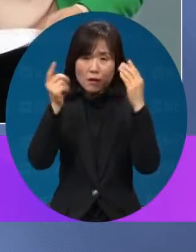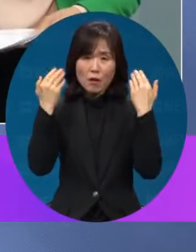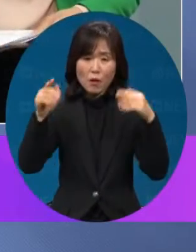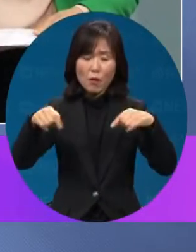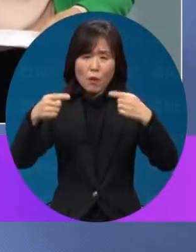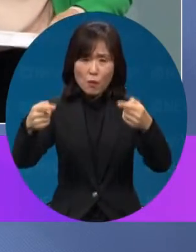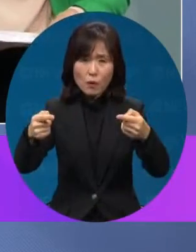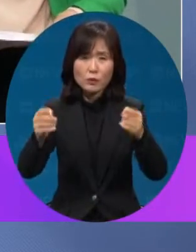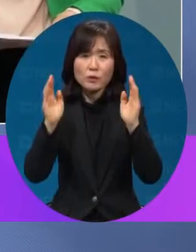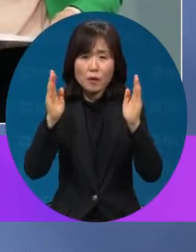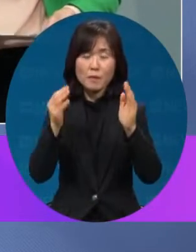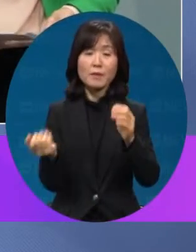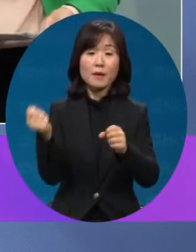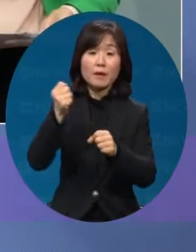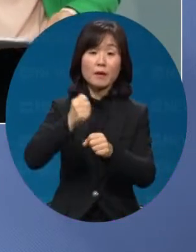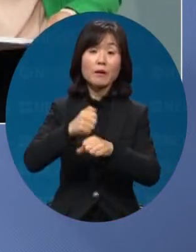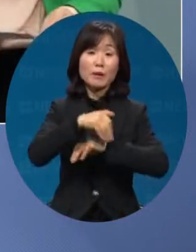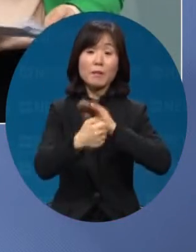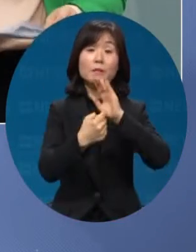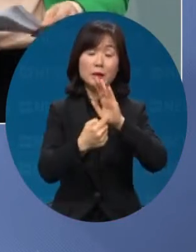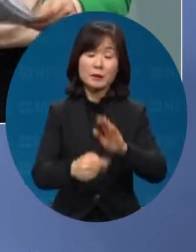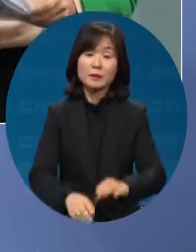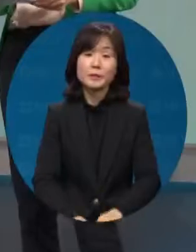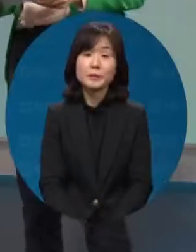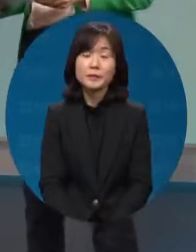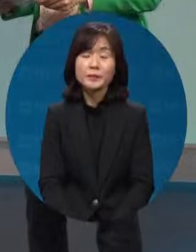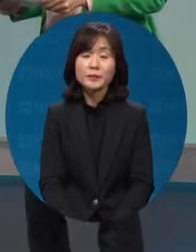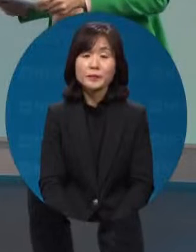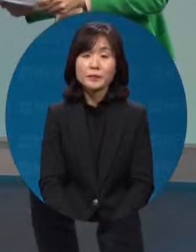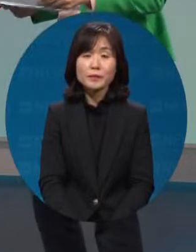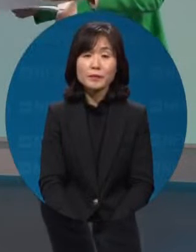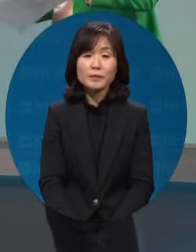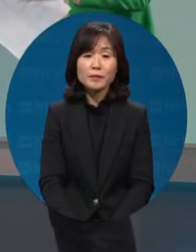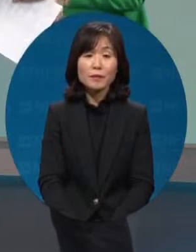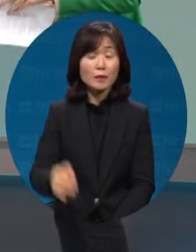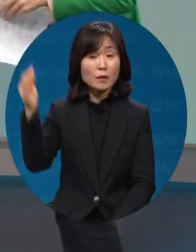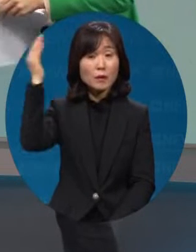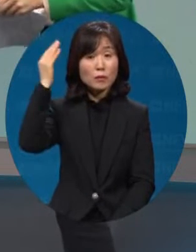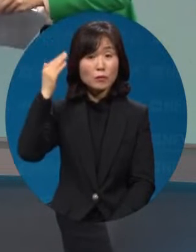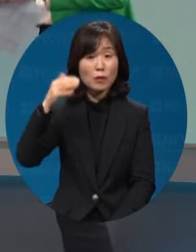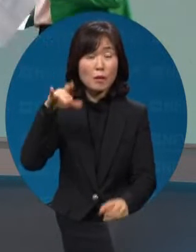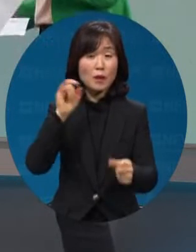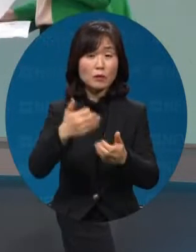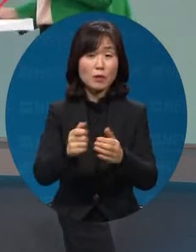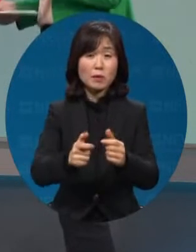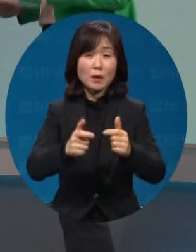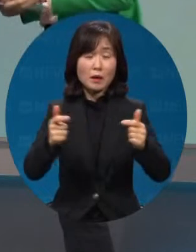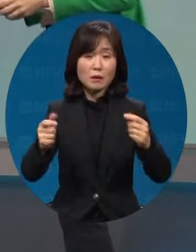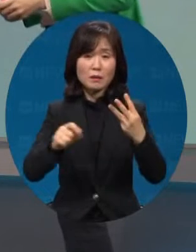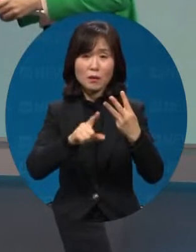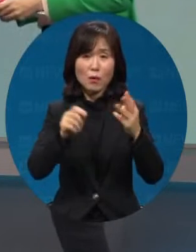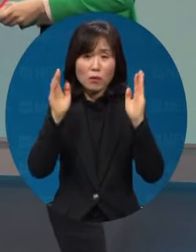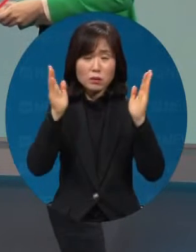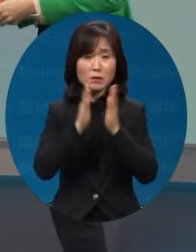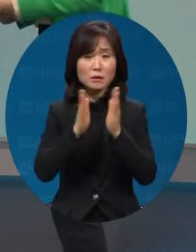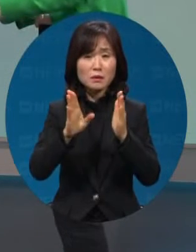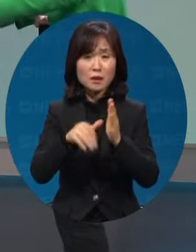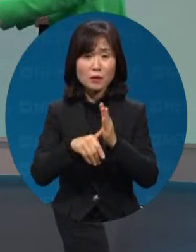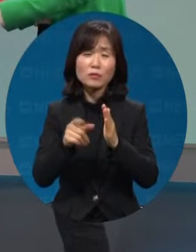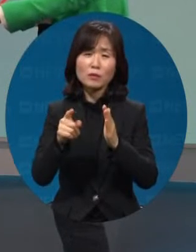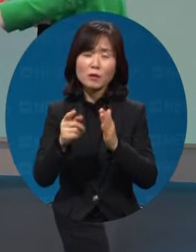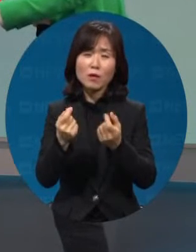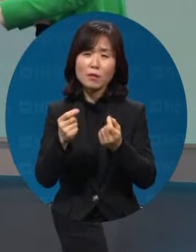등교 수업을 재개할 방침이라고 밝혀왔습니다. 네. 아, 우리도 확진자가 늘고 있어서 신학기에 겪게 될 일처럼 보이는데